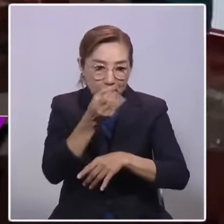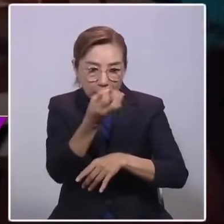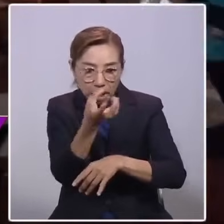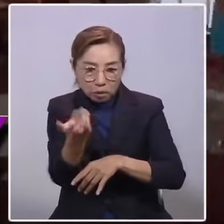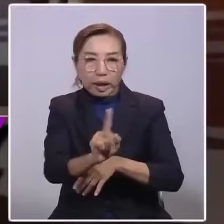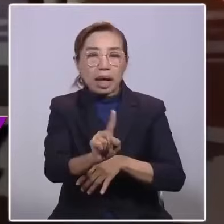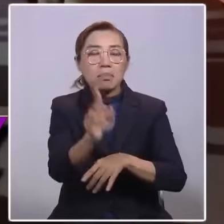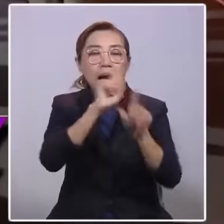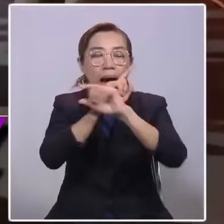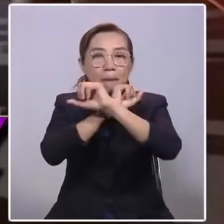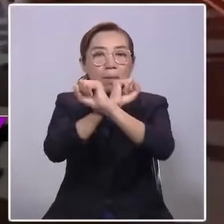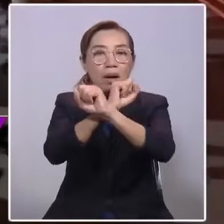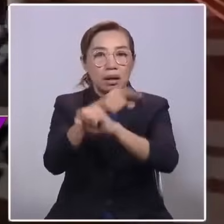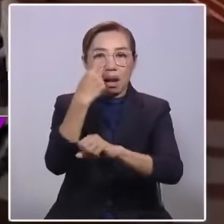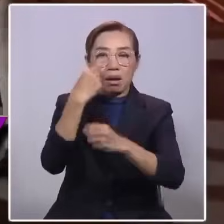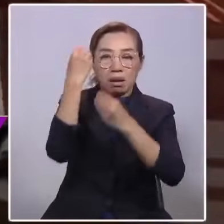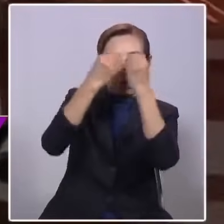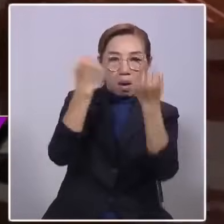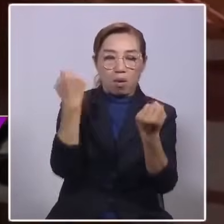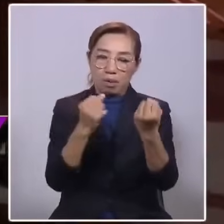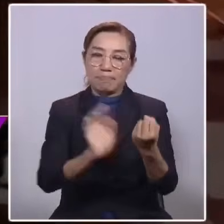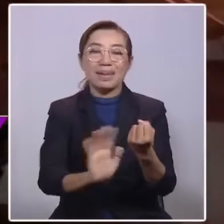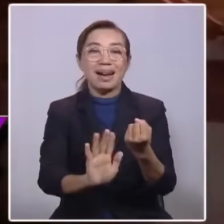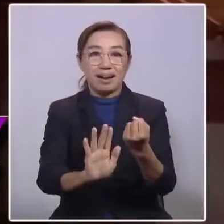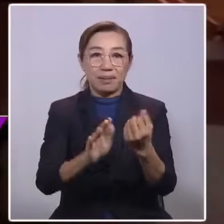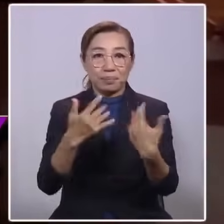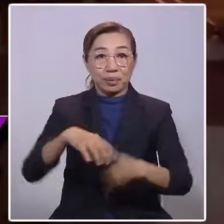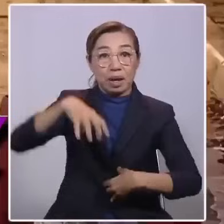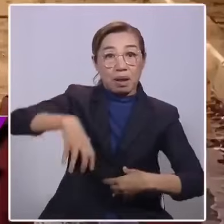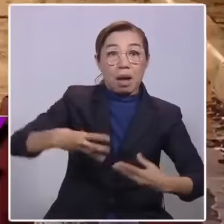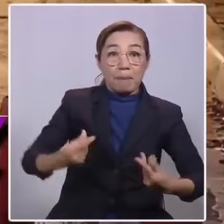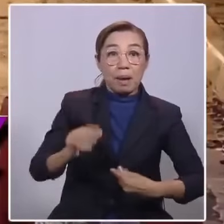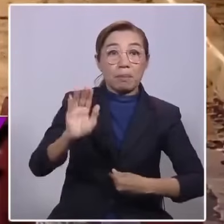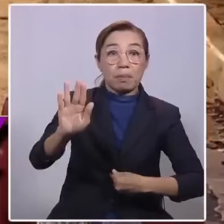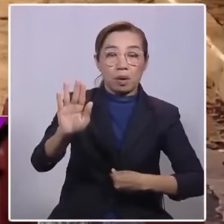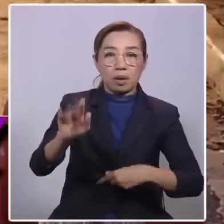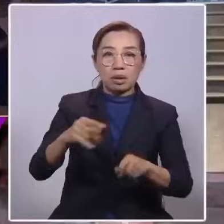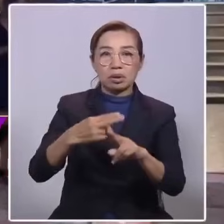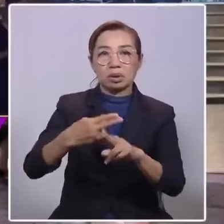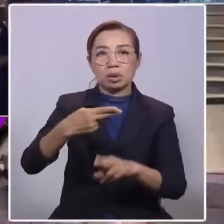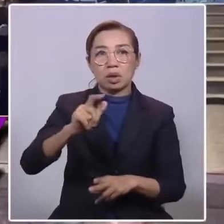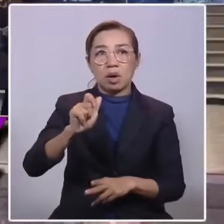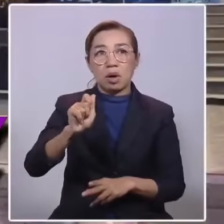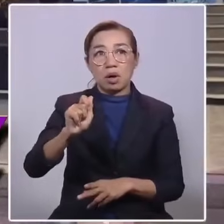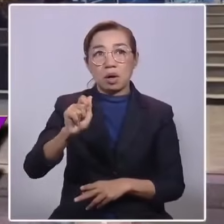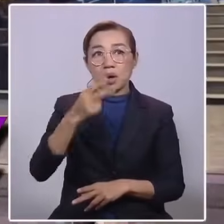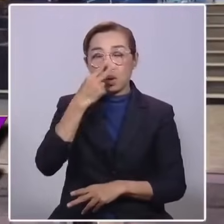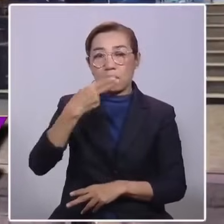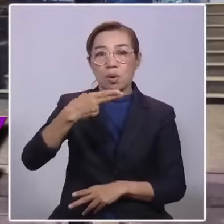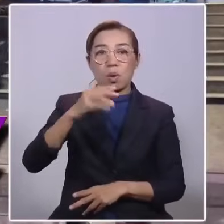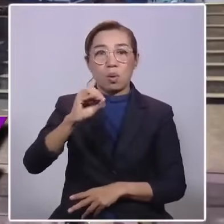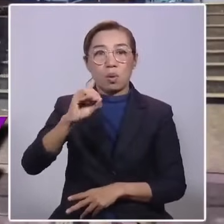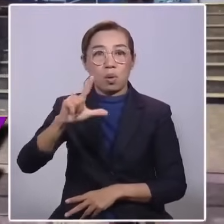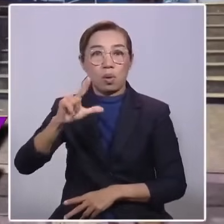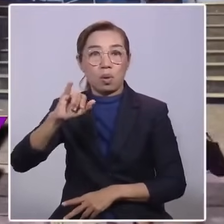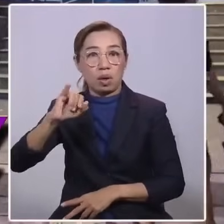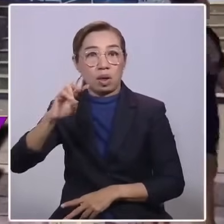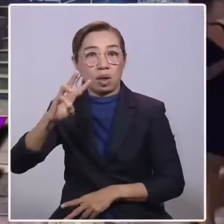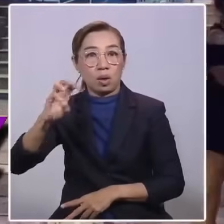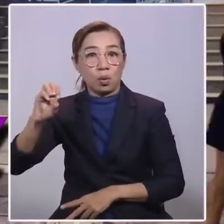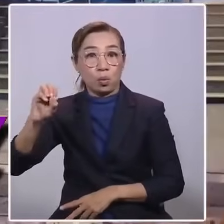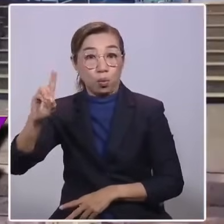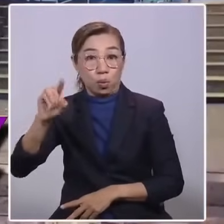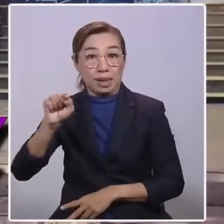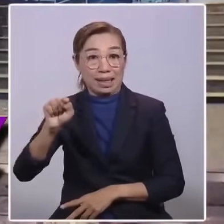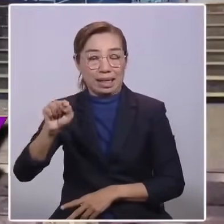อุบัติเหตุเมาแล้วขับนะครับขณะที่สถานบันเทินะครับเอ่อที่ชื่อว่าฮอลลีวูดพับนี่นะครับเ่อผู้สื่อข่าวลงพื้นที่